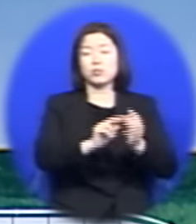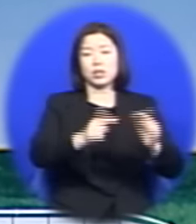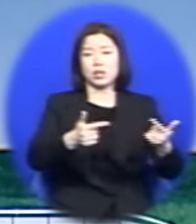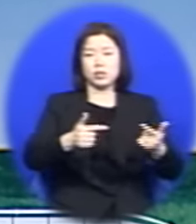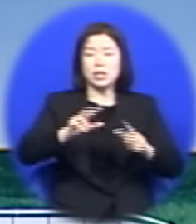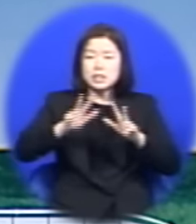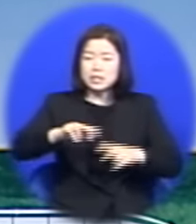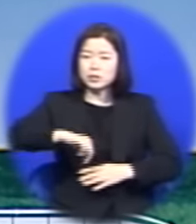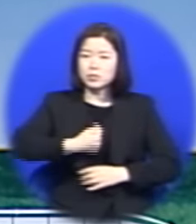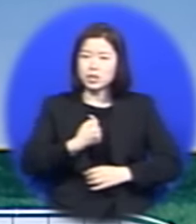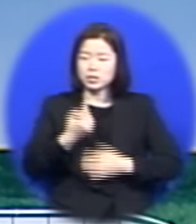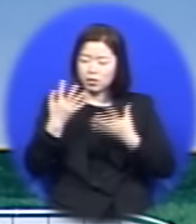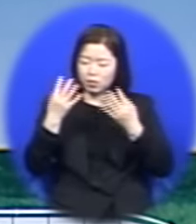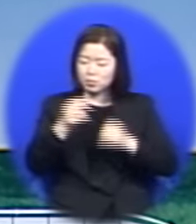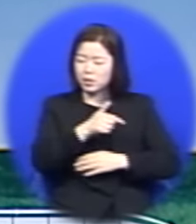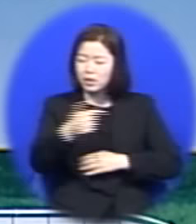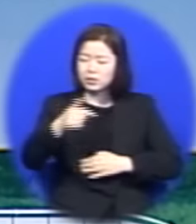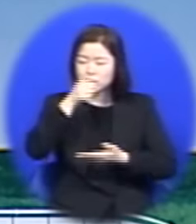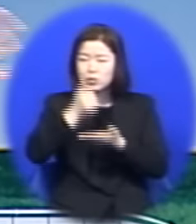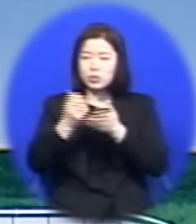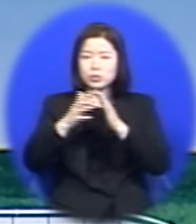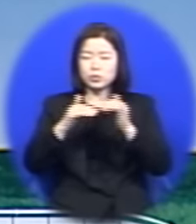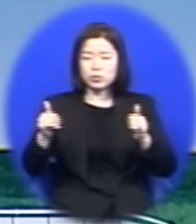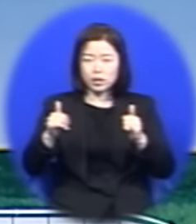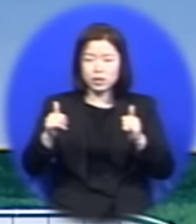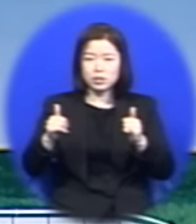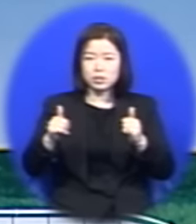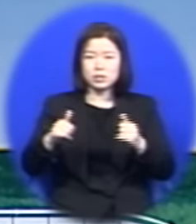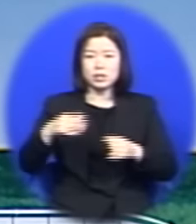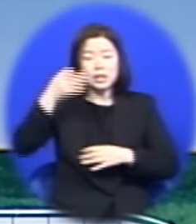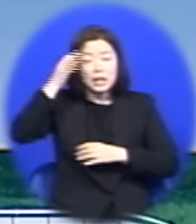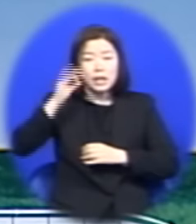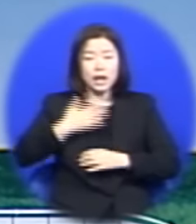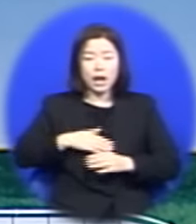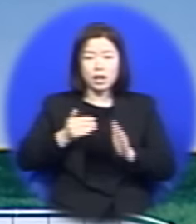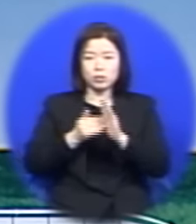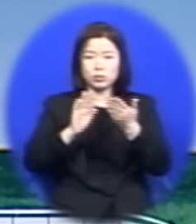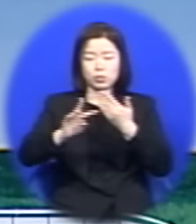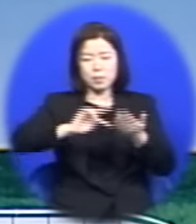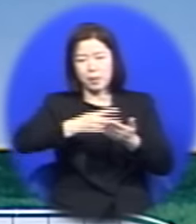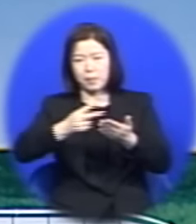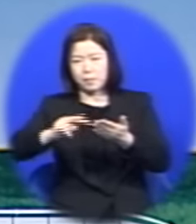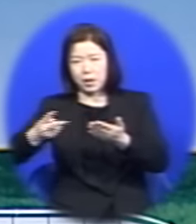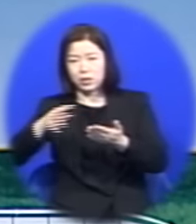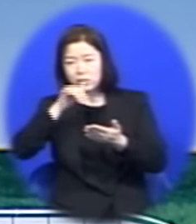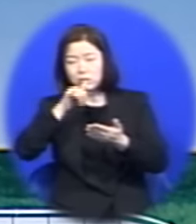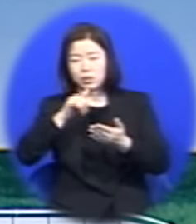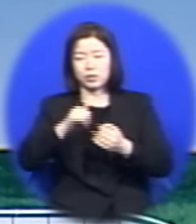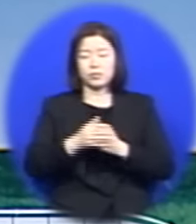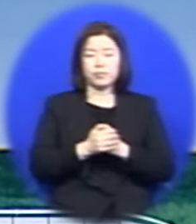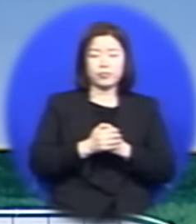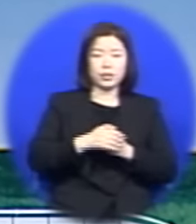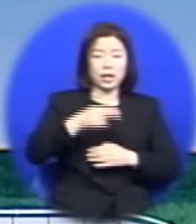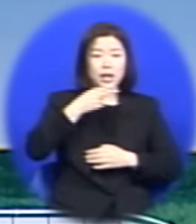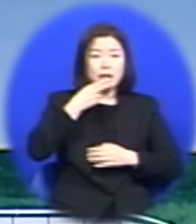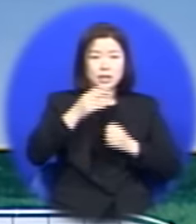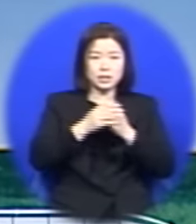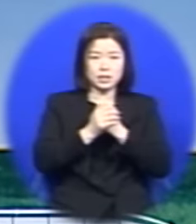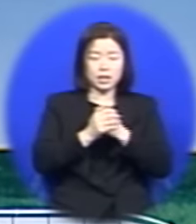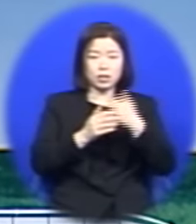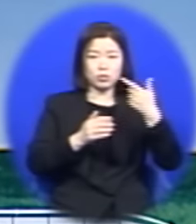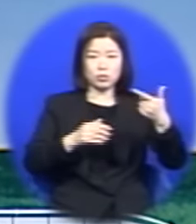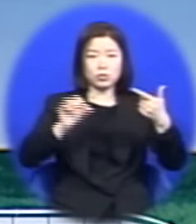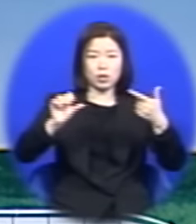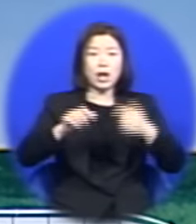얼마나 큰 죄인인가를 깨닫고 떼굴떼굴 굴었습니다. 이사야 6장 5절부터 읽어봅니다. 그때